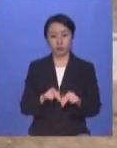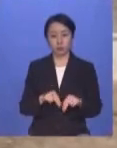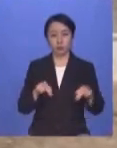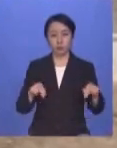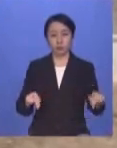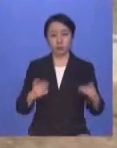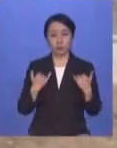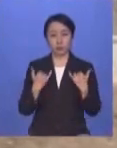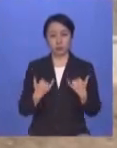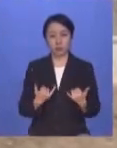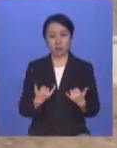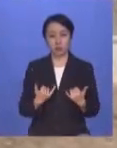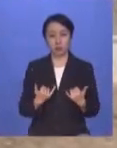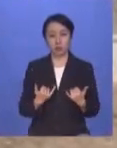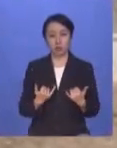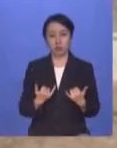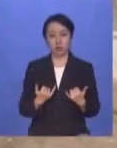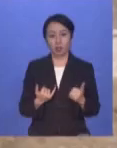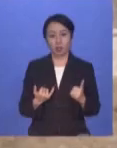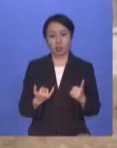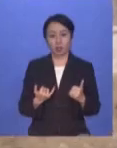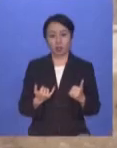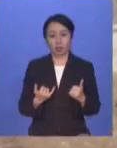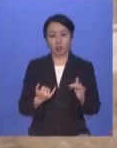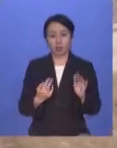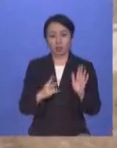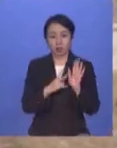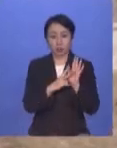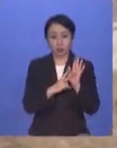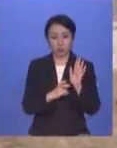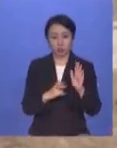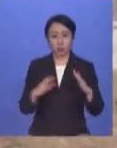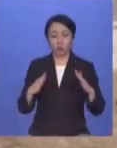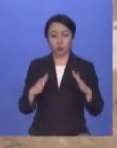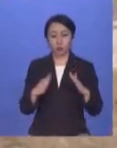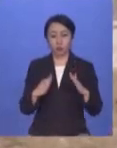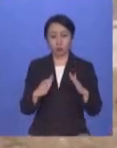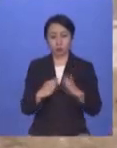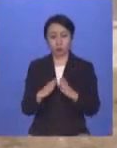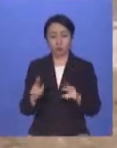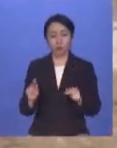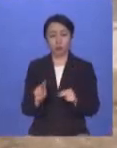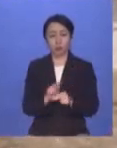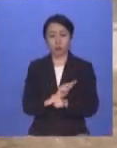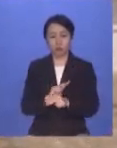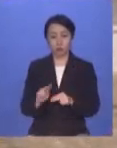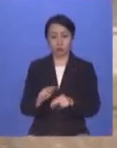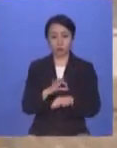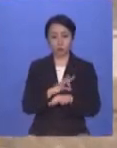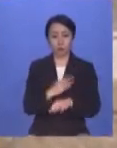Петропавлда қазір таңда 700 үй тұрғызып жатырмыз. Одан уже